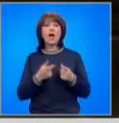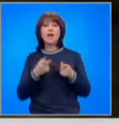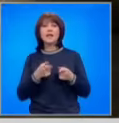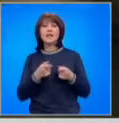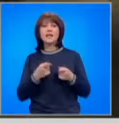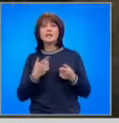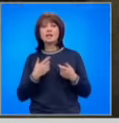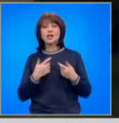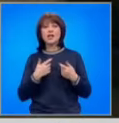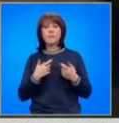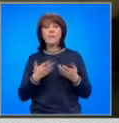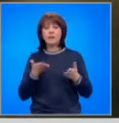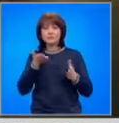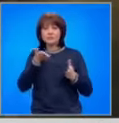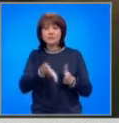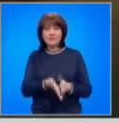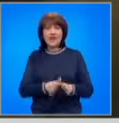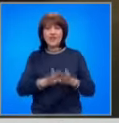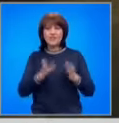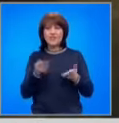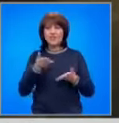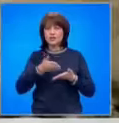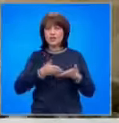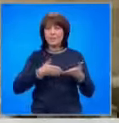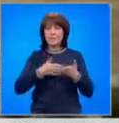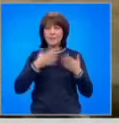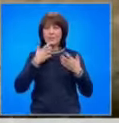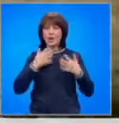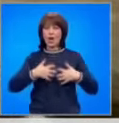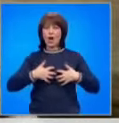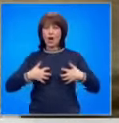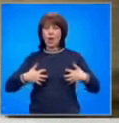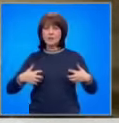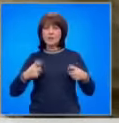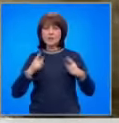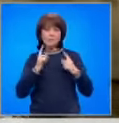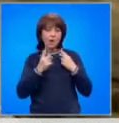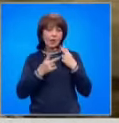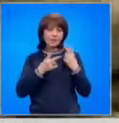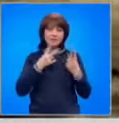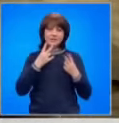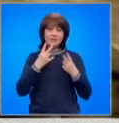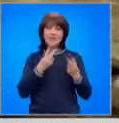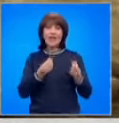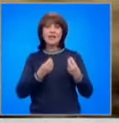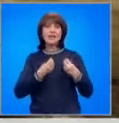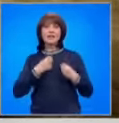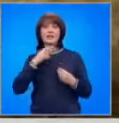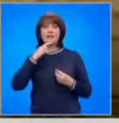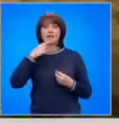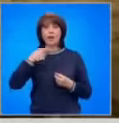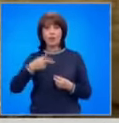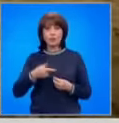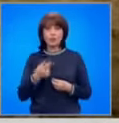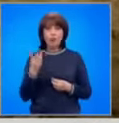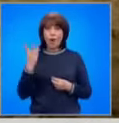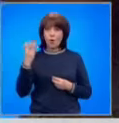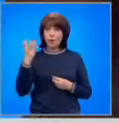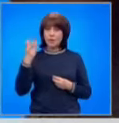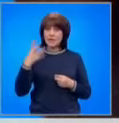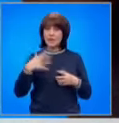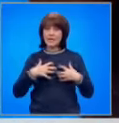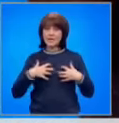в нишите. Но всички останки могат да дадат информация за времето си. До този момент са проучени около 30 скелета. Много големи хора